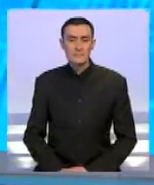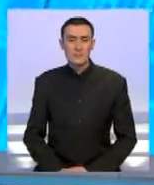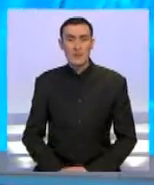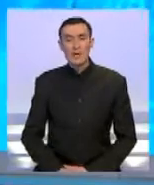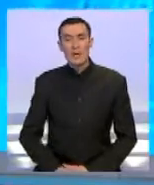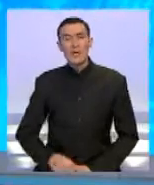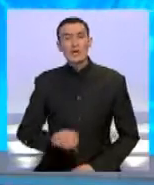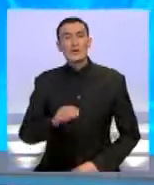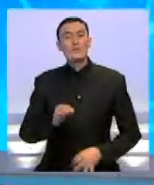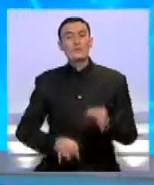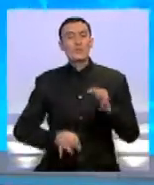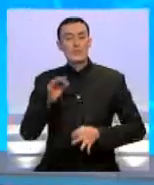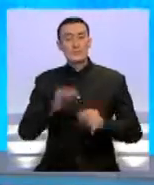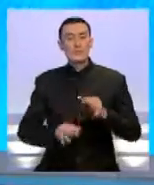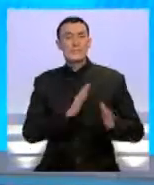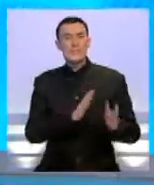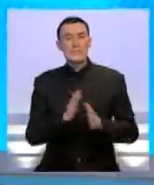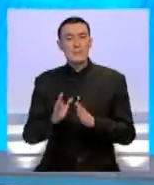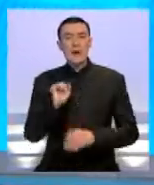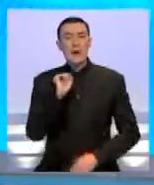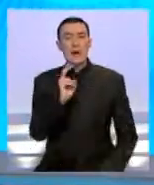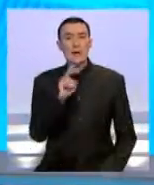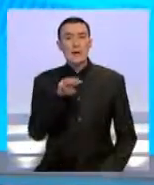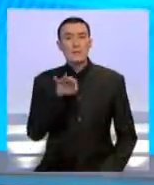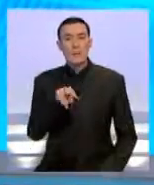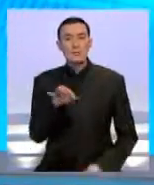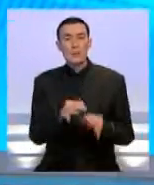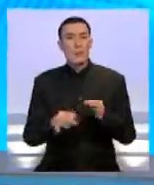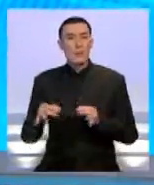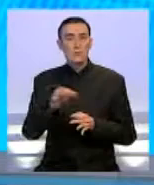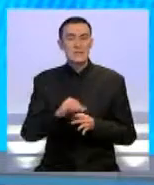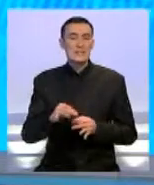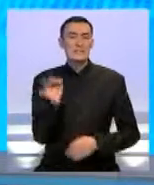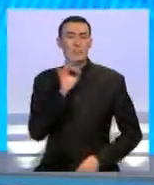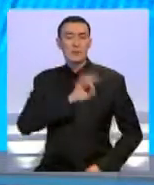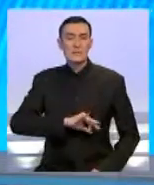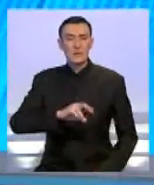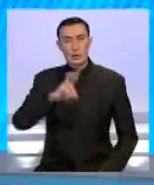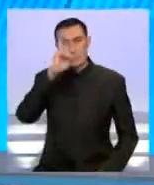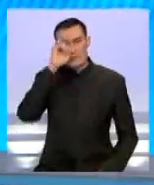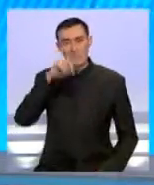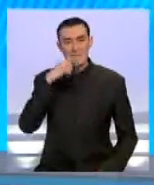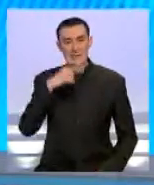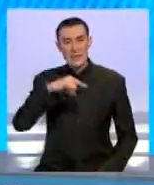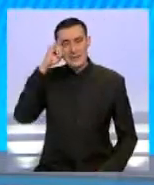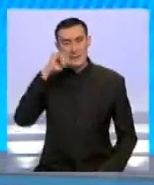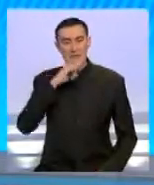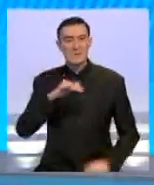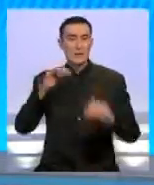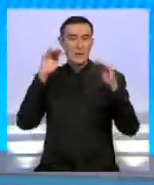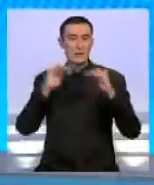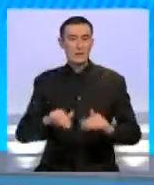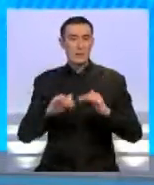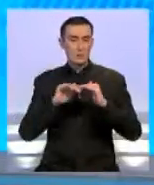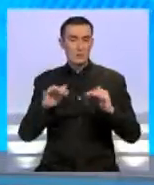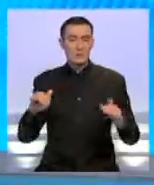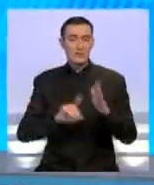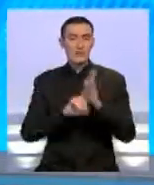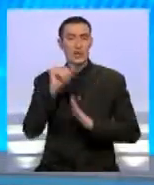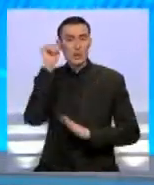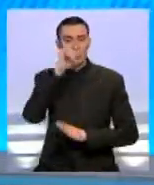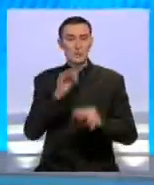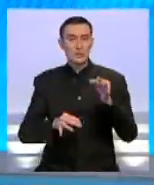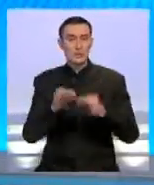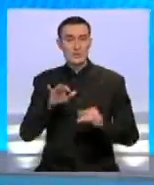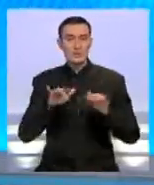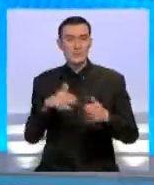В судебной системе Акмолинской области использование госязыка до сих пор на низком уровне, утверждают специалисты. К примеру, с начала года из всех судебных